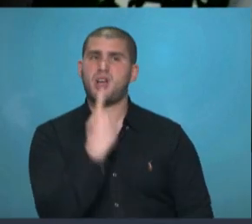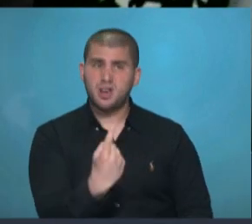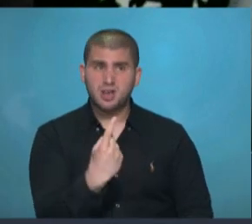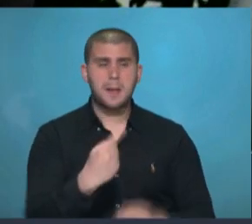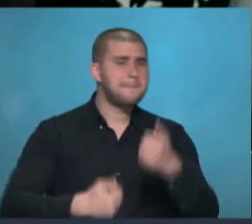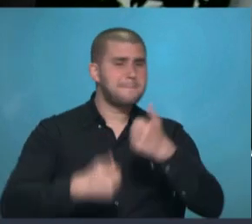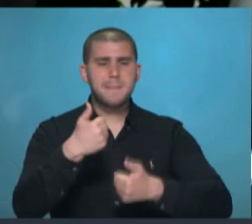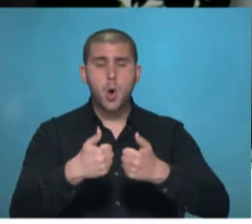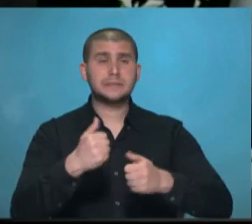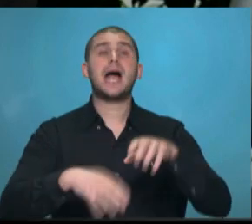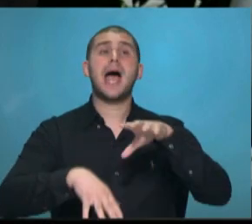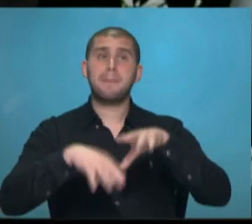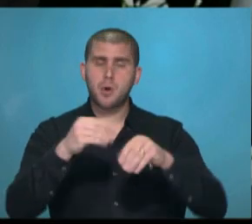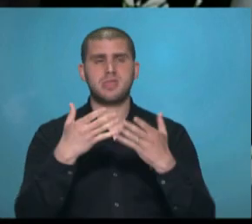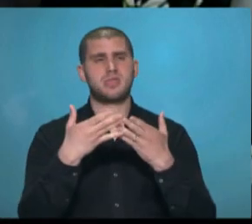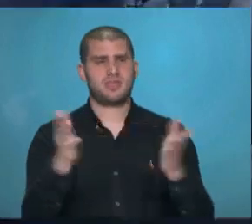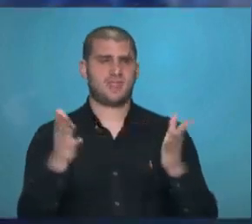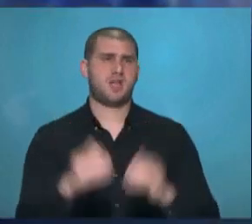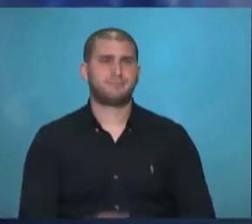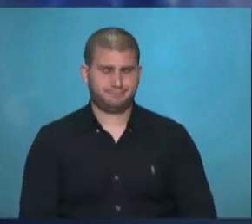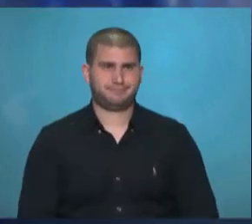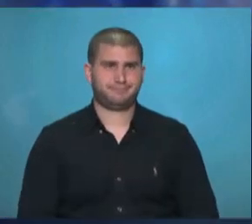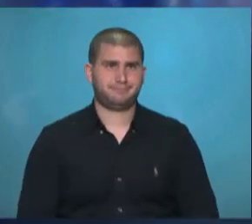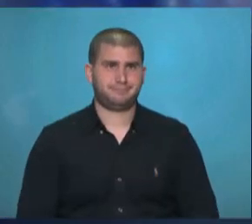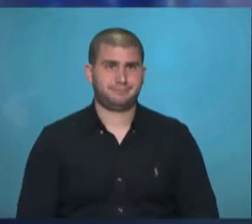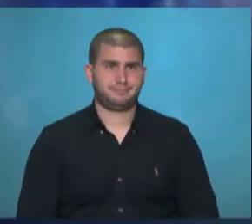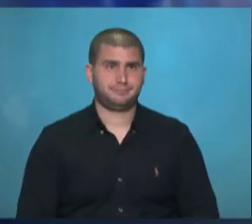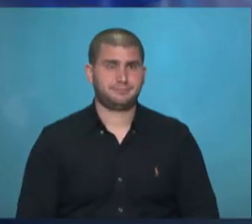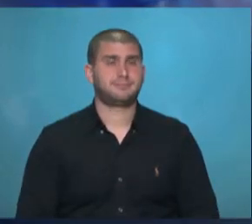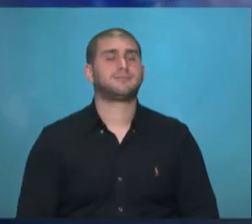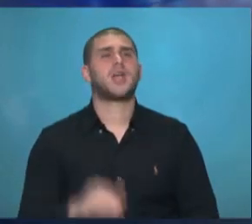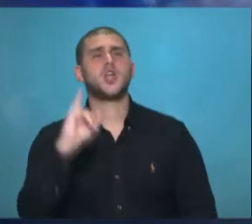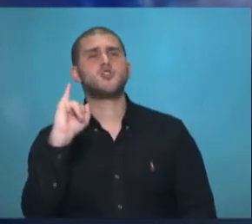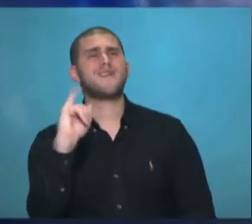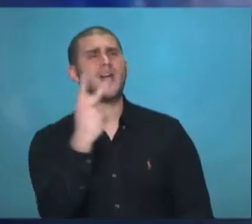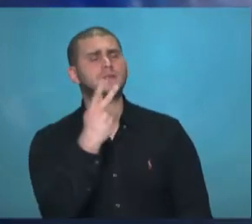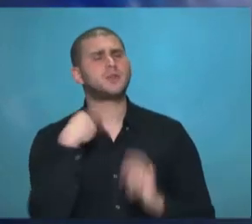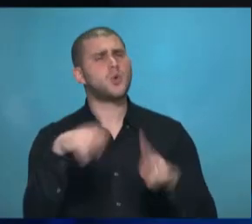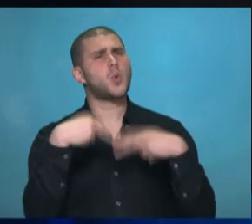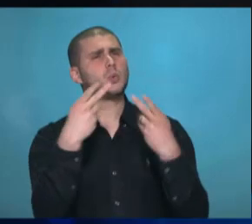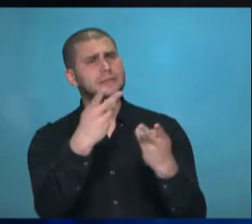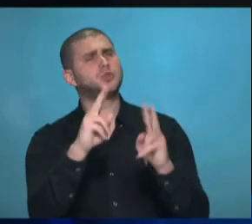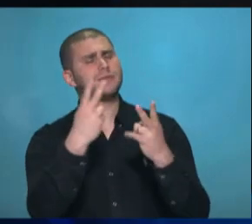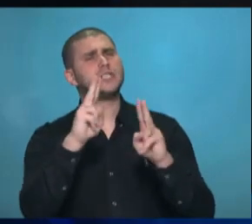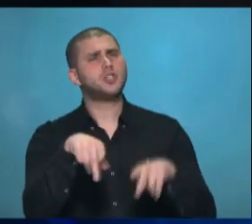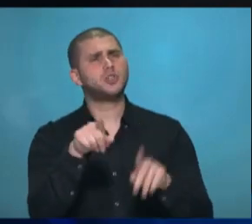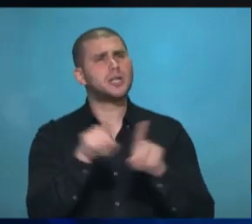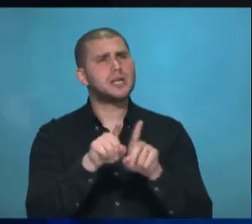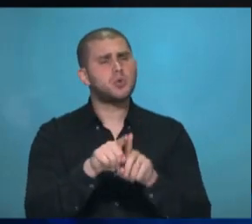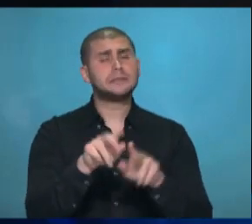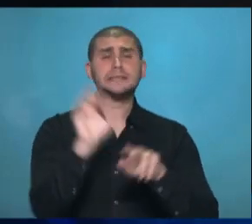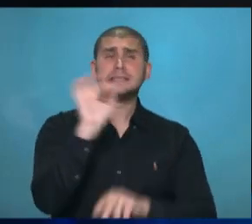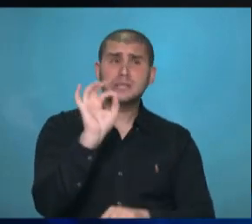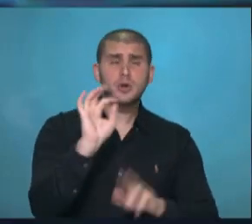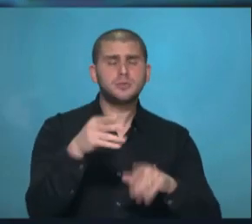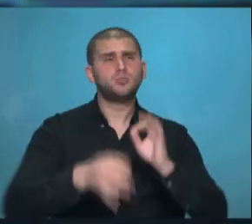שהמרוץ לבחירות נפתח מחדש. יואב קרקובסקי, אנחנו חוזרים אליך, כי יש איזושהי קונסטלציה